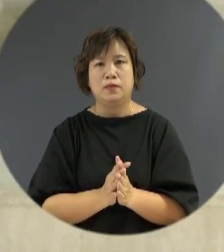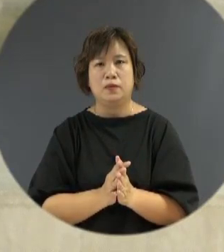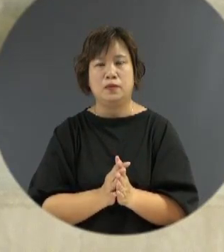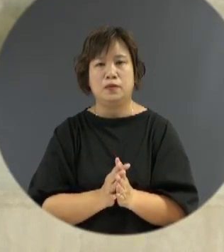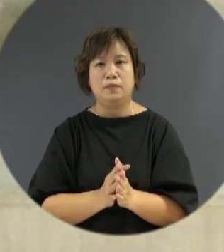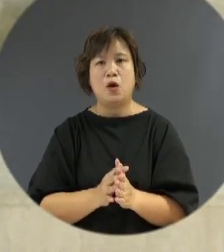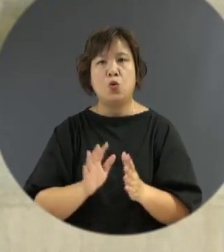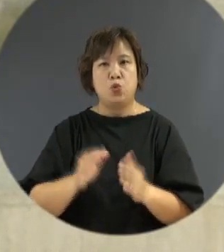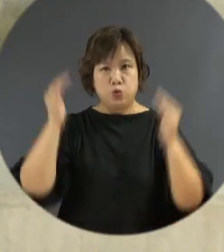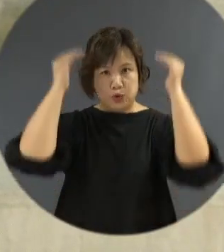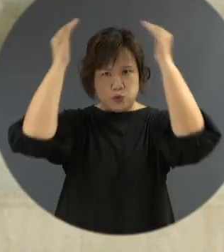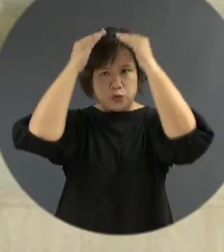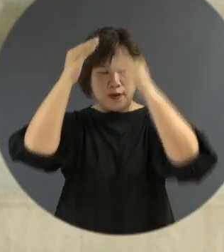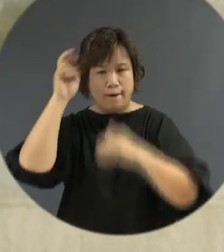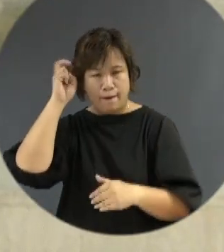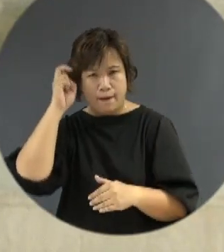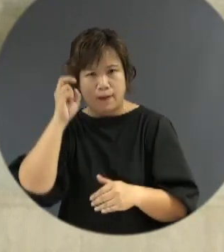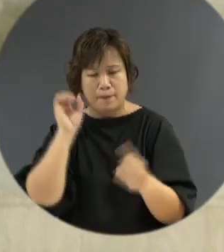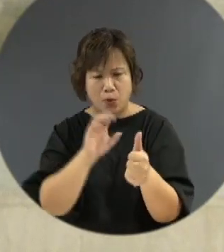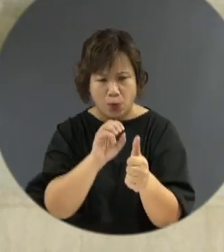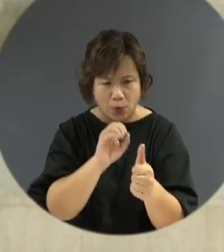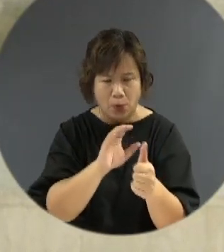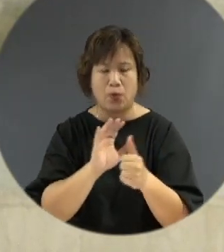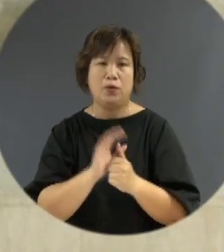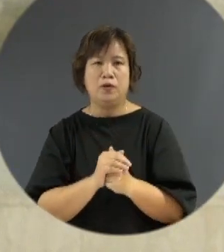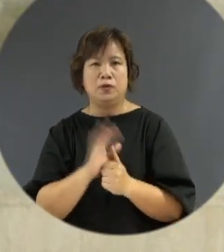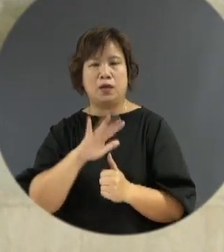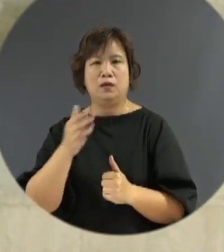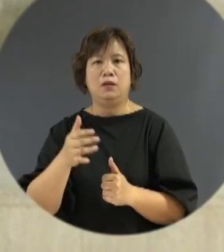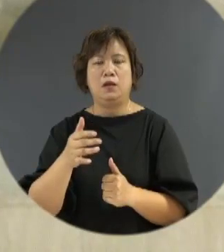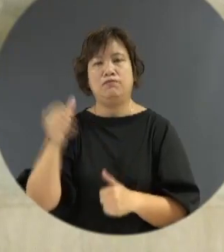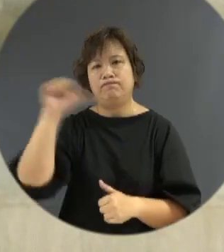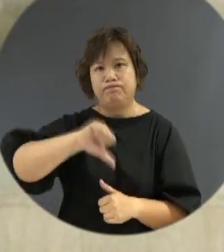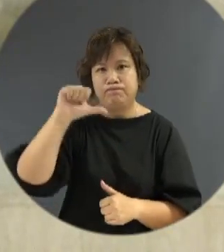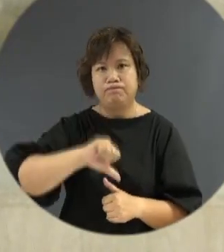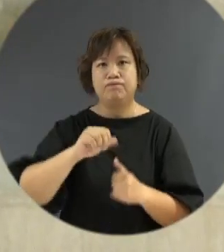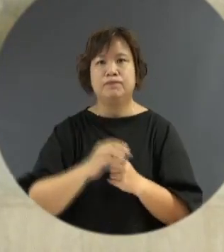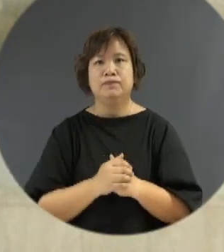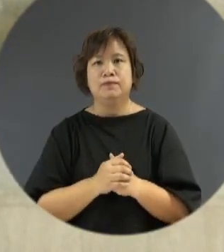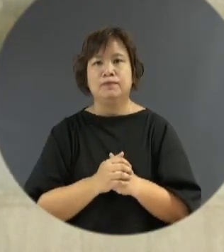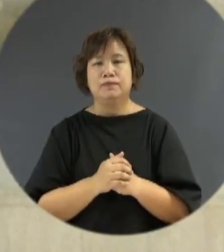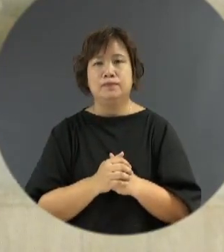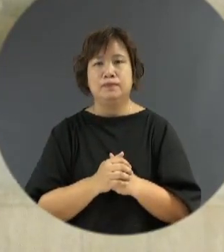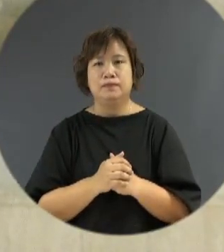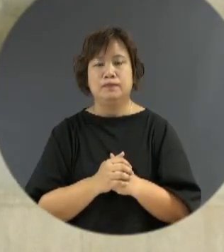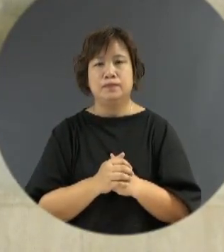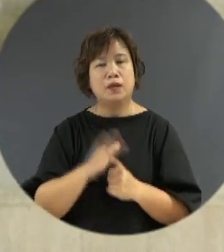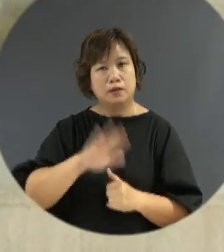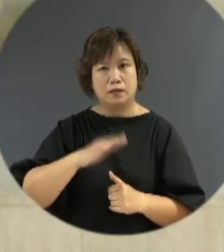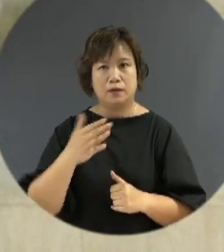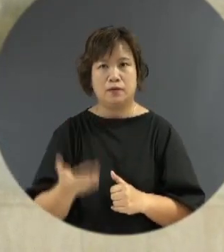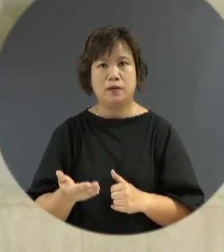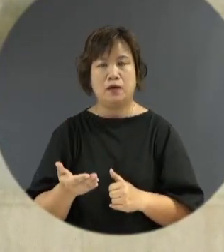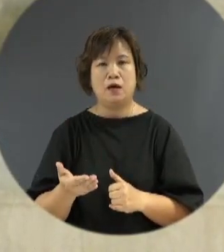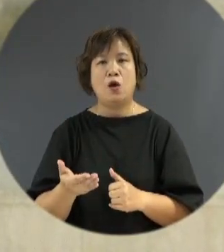曾经设法说服他，但是始终不能如愿。不过胡书